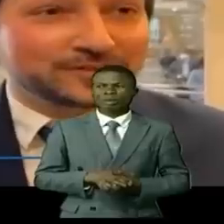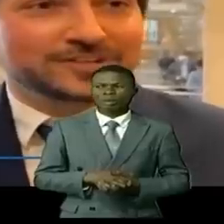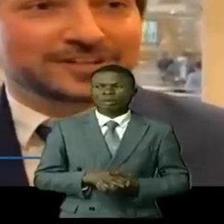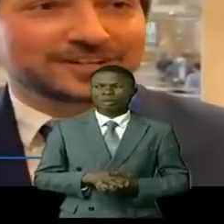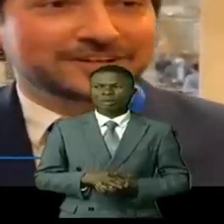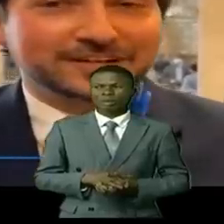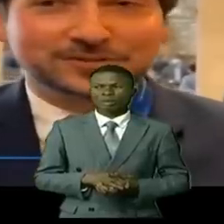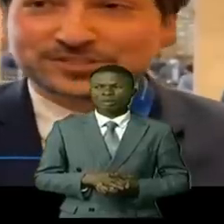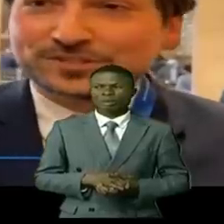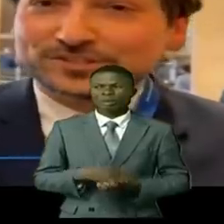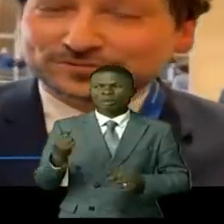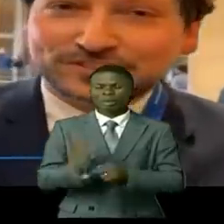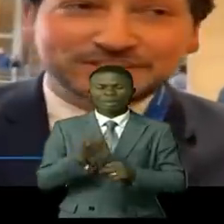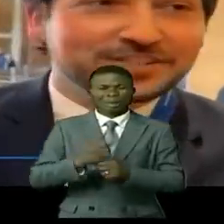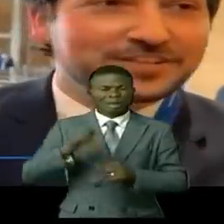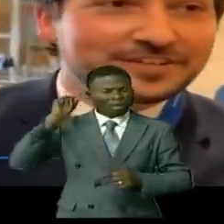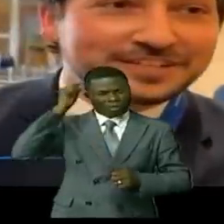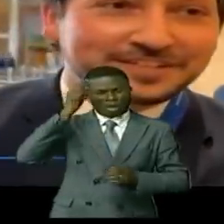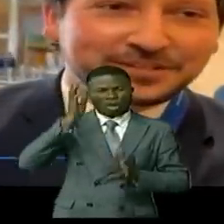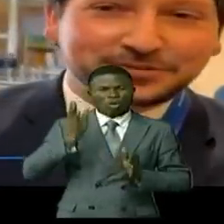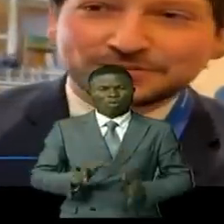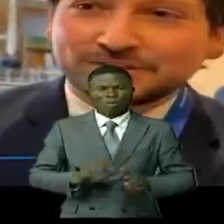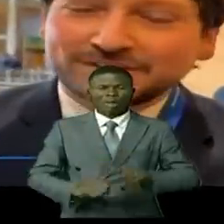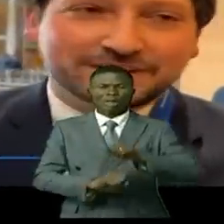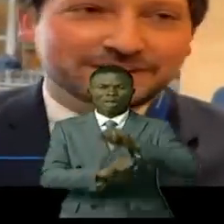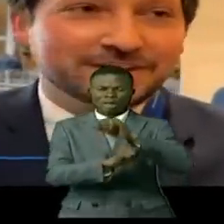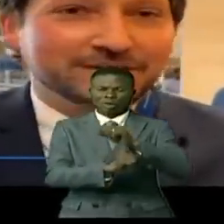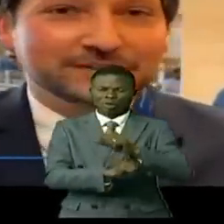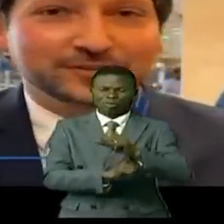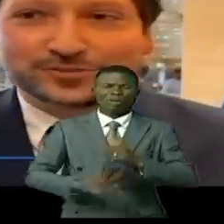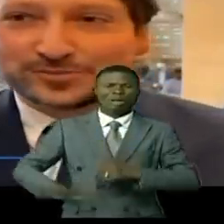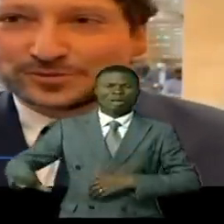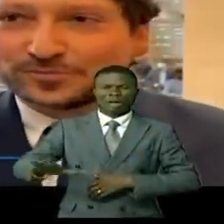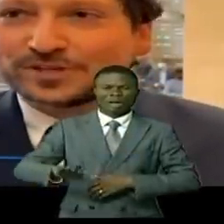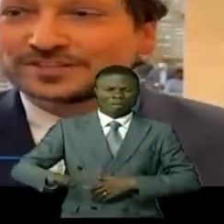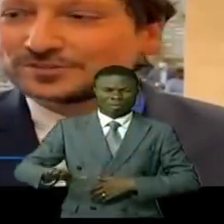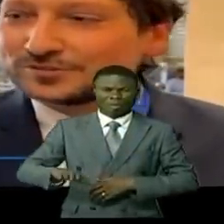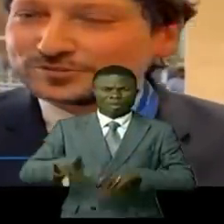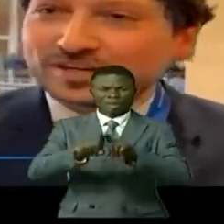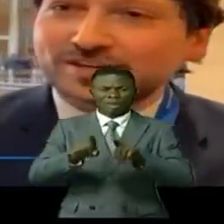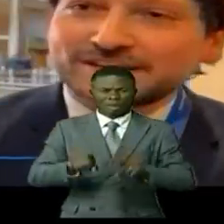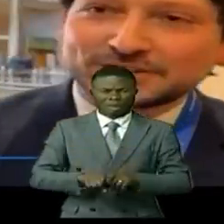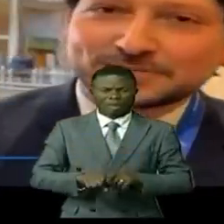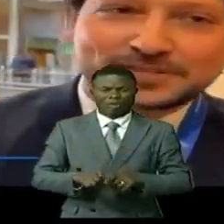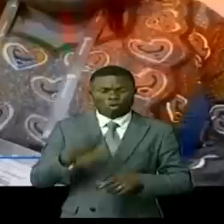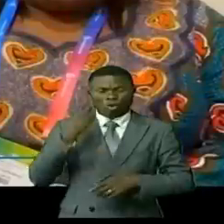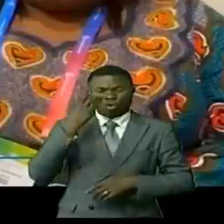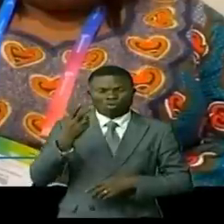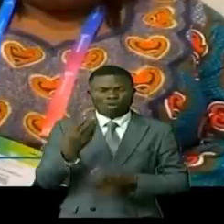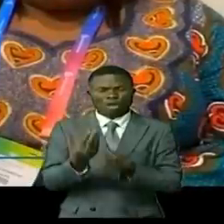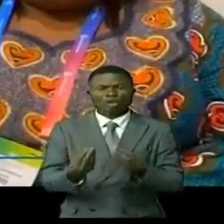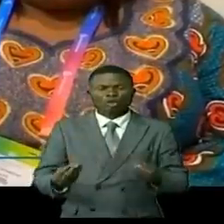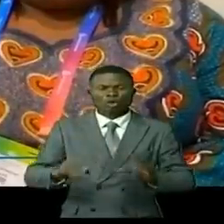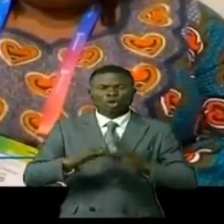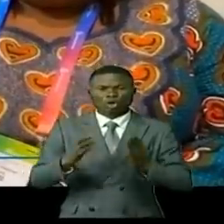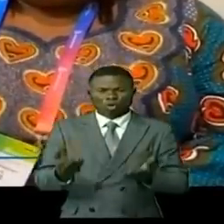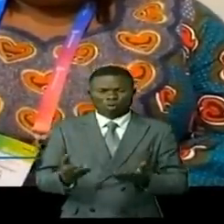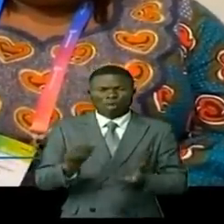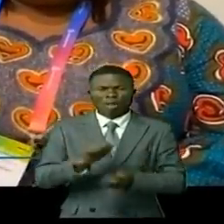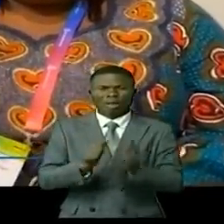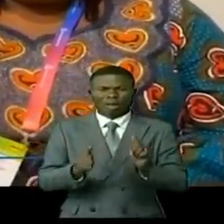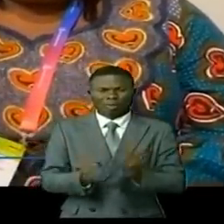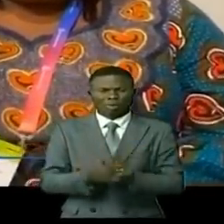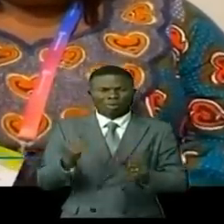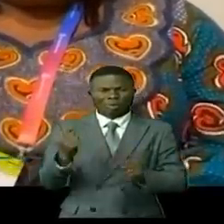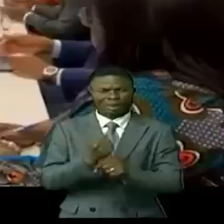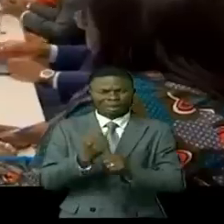gouvernement à continuer à soutenir l'ITIE dans de nombreux domaines, que ce soit la transparence des contrats, la propriété réelle,